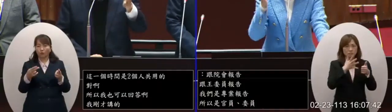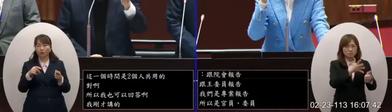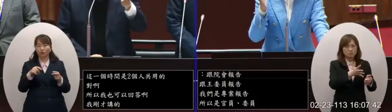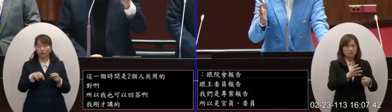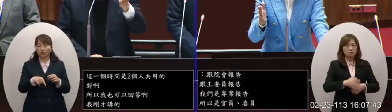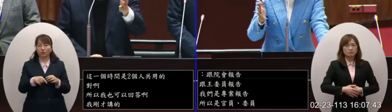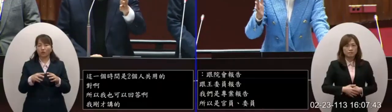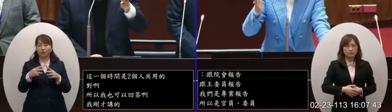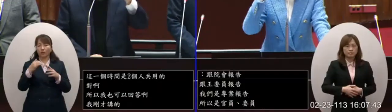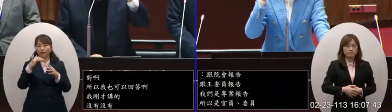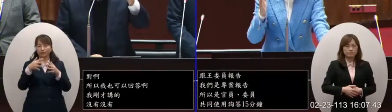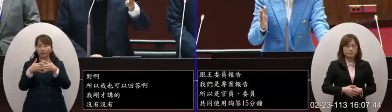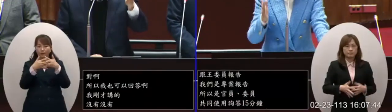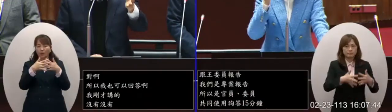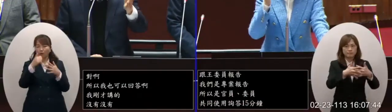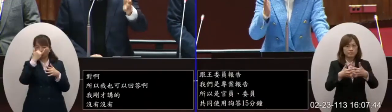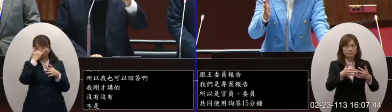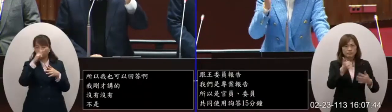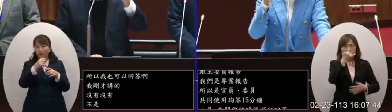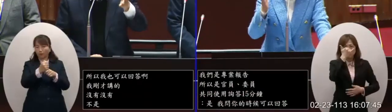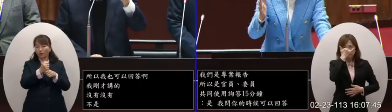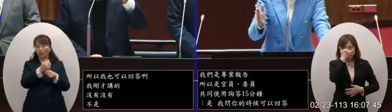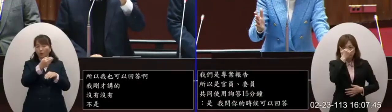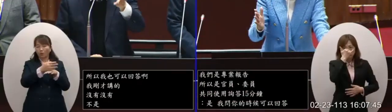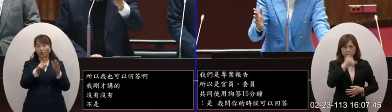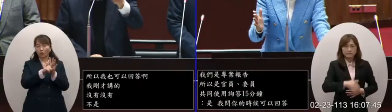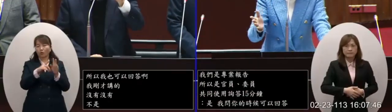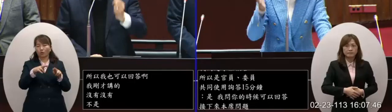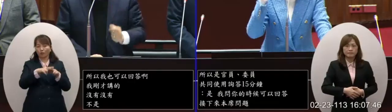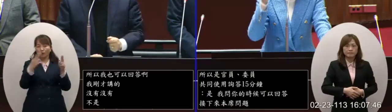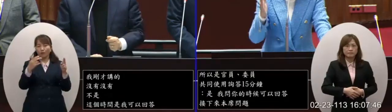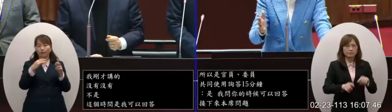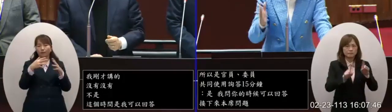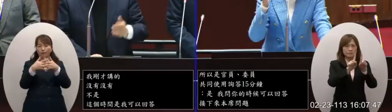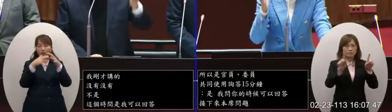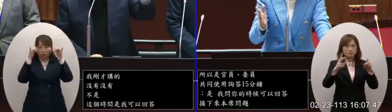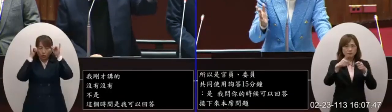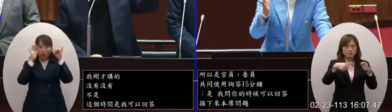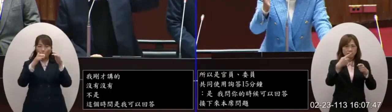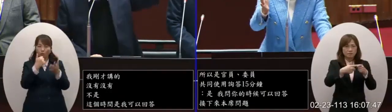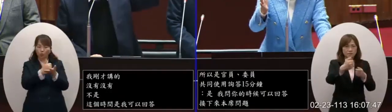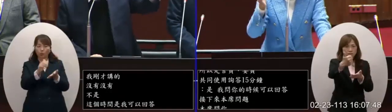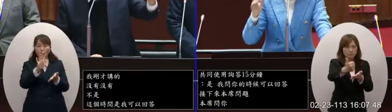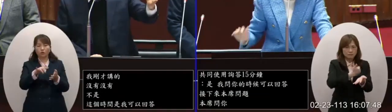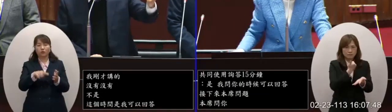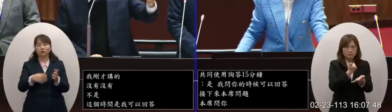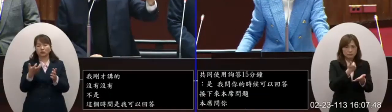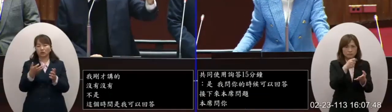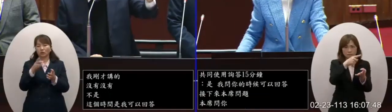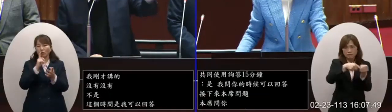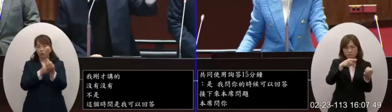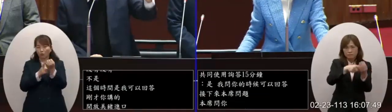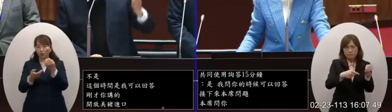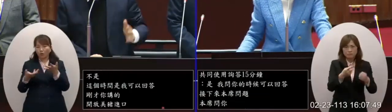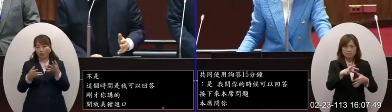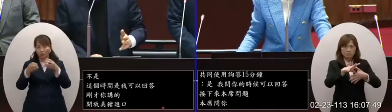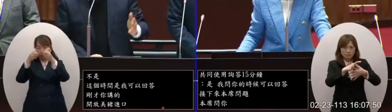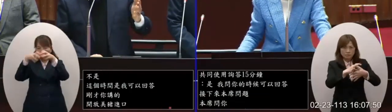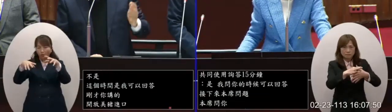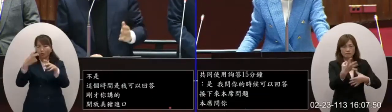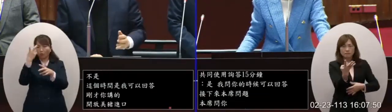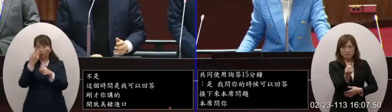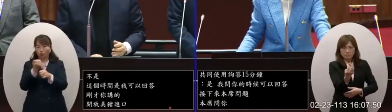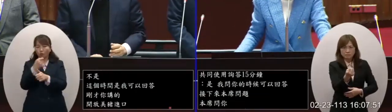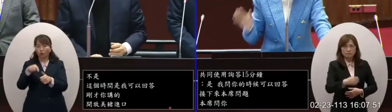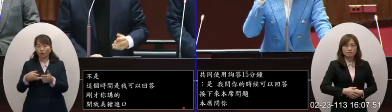开放美猪进口， 我们美猪 马总统说的开放美猪进口了， 我们进口多少的美国猪肉？ 源头管控， 院长，请回